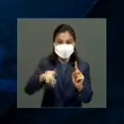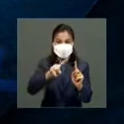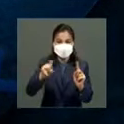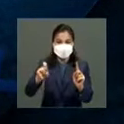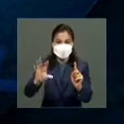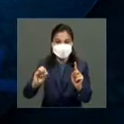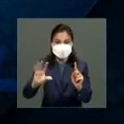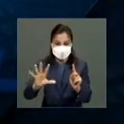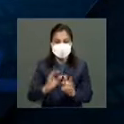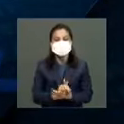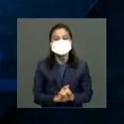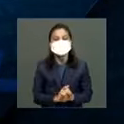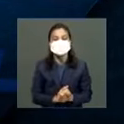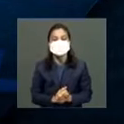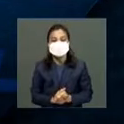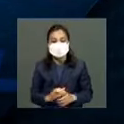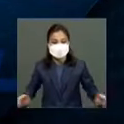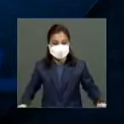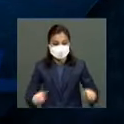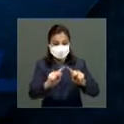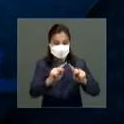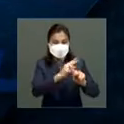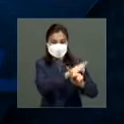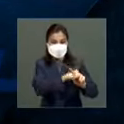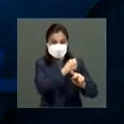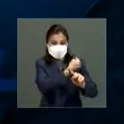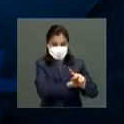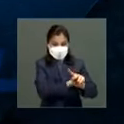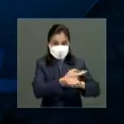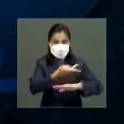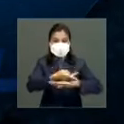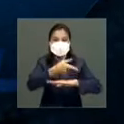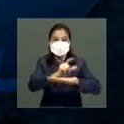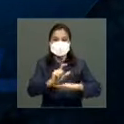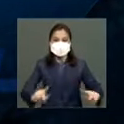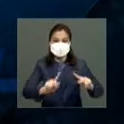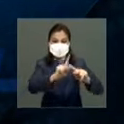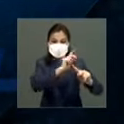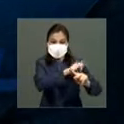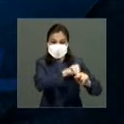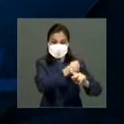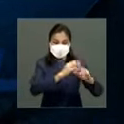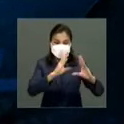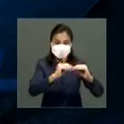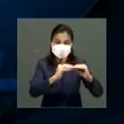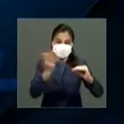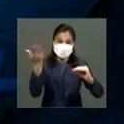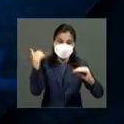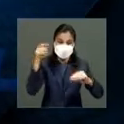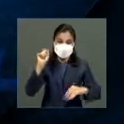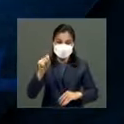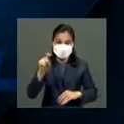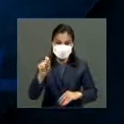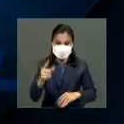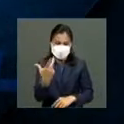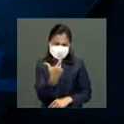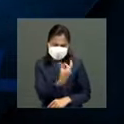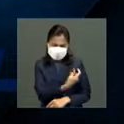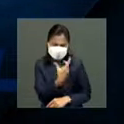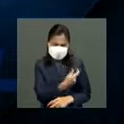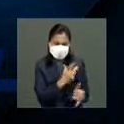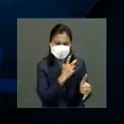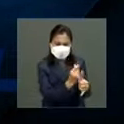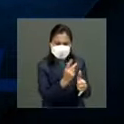17,155 ตรงนี้ทางกระทรวงสาธารณสุขนะครับโดยท่านปลัดกระทรวงสาธารณสุขก็มีการประชุมกันเมื่อวานนี้เพื่อเร่งสปีดตรงนี้นะครับ